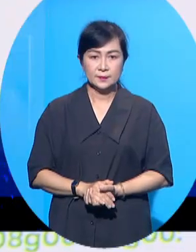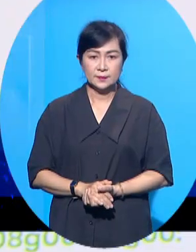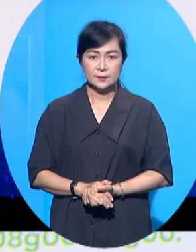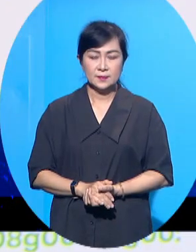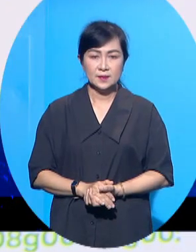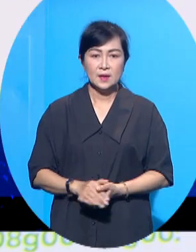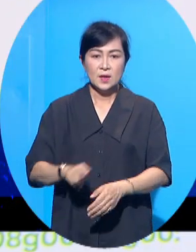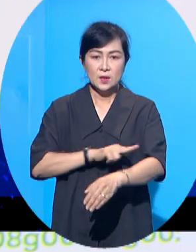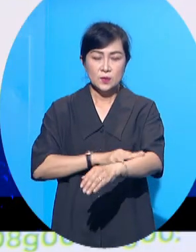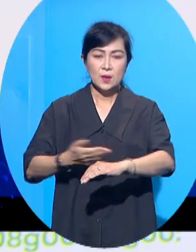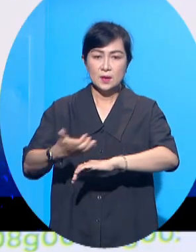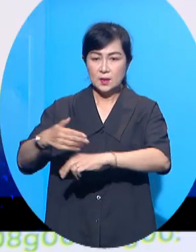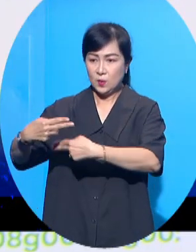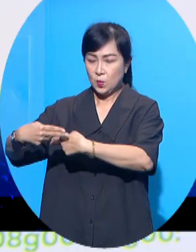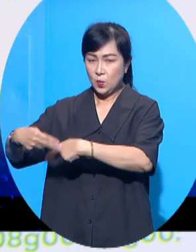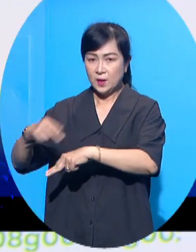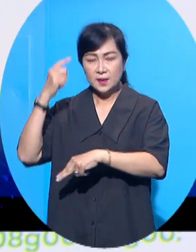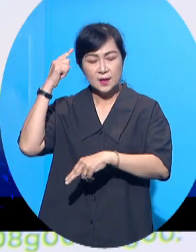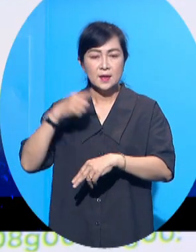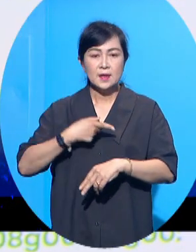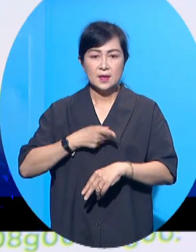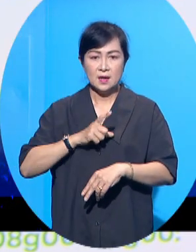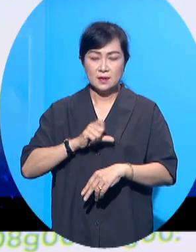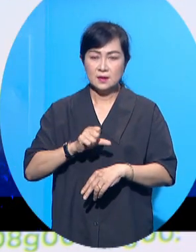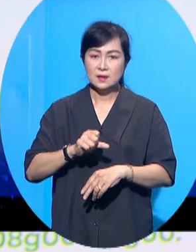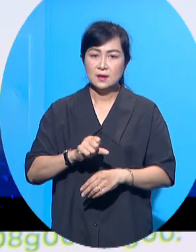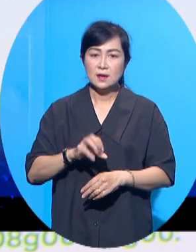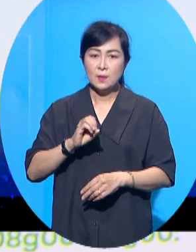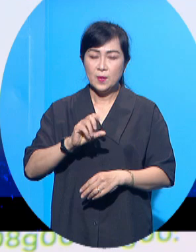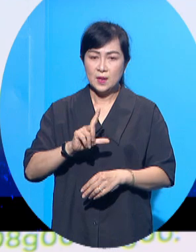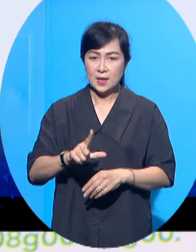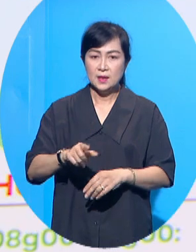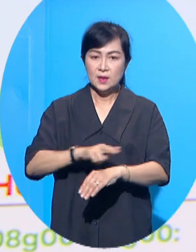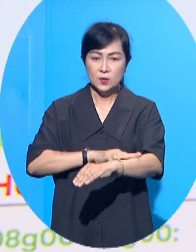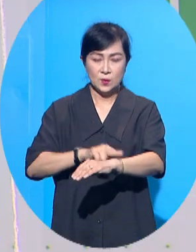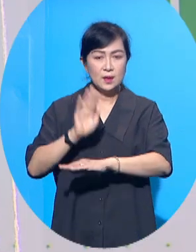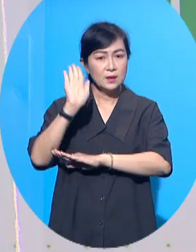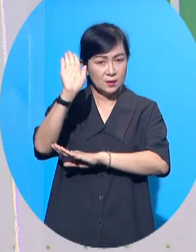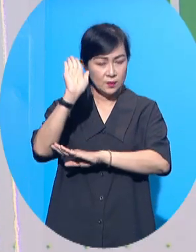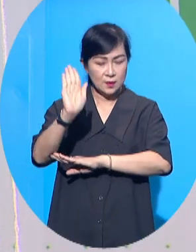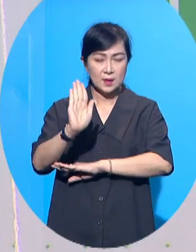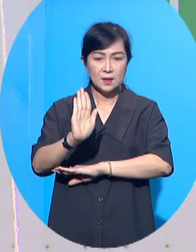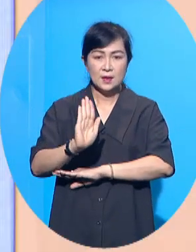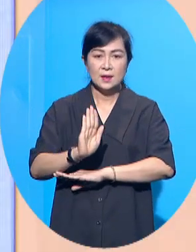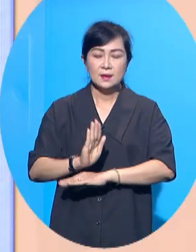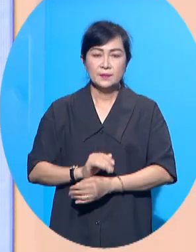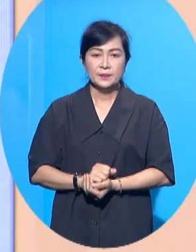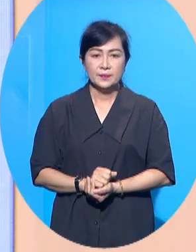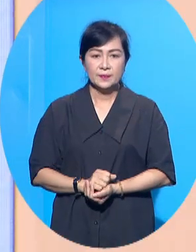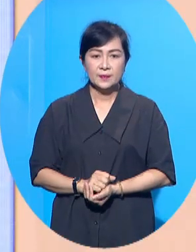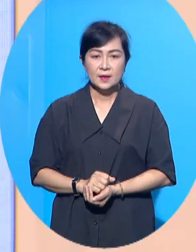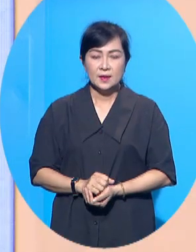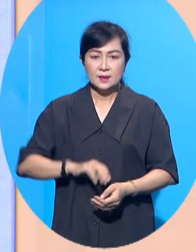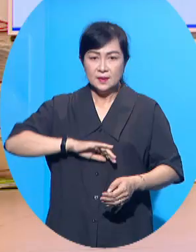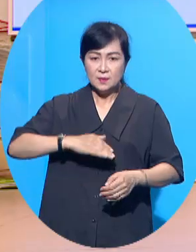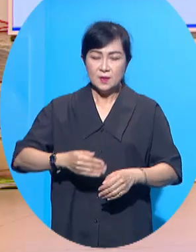các chuyên gia nước ngoài như là điển hình là giáo sư Quy Minh Lai là một chuyên gia đầu ngành về siêu âm tim thai đến truyền đạt